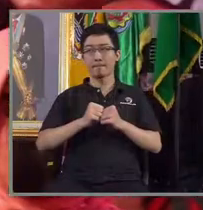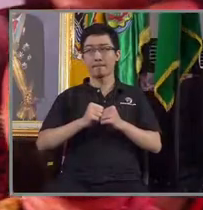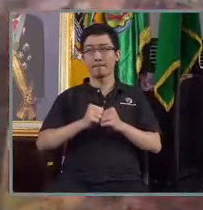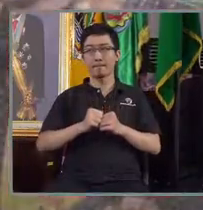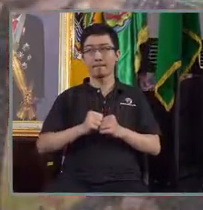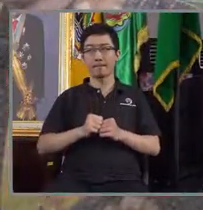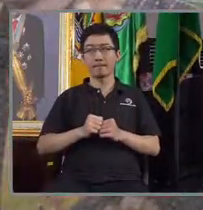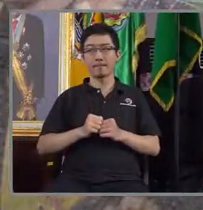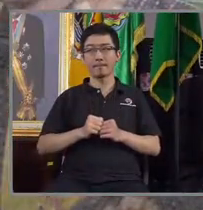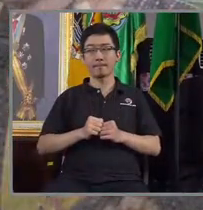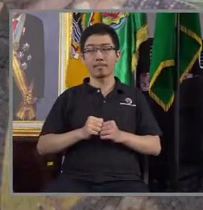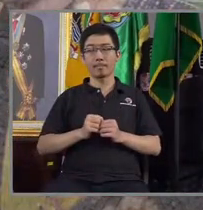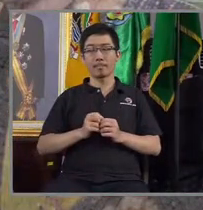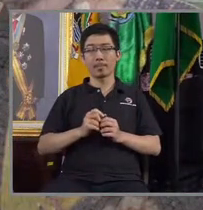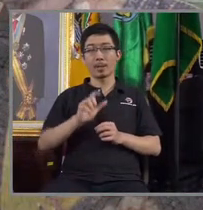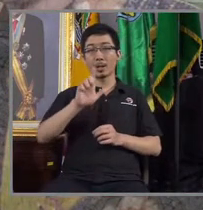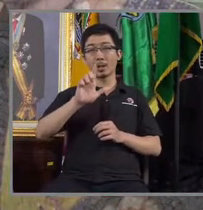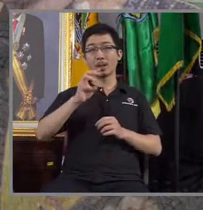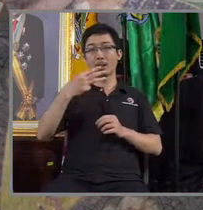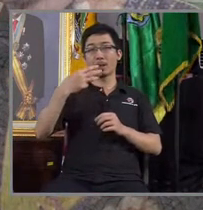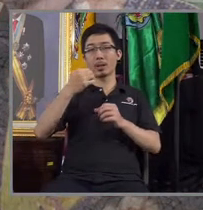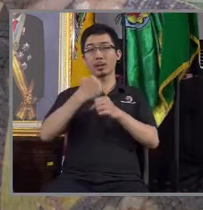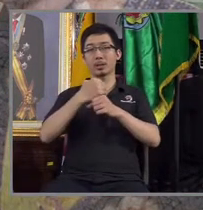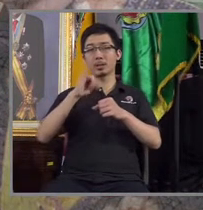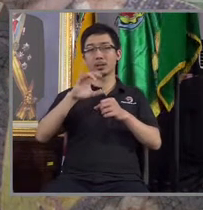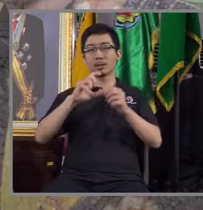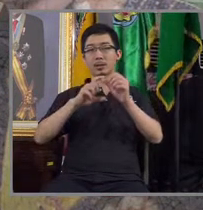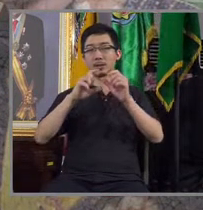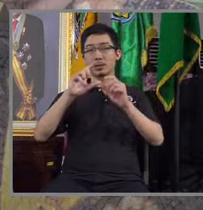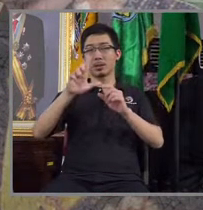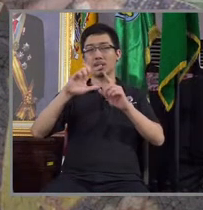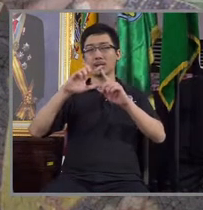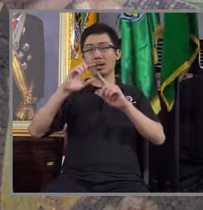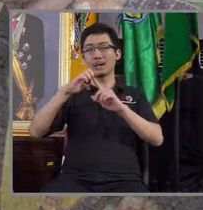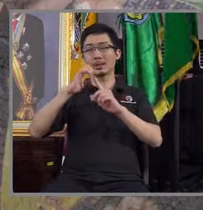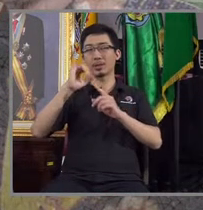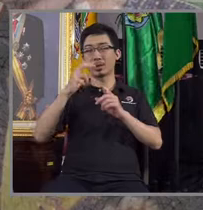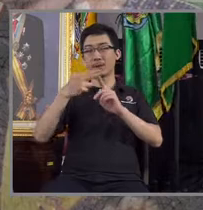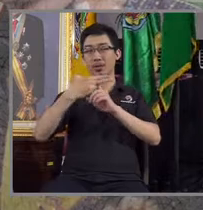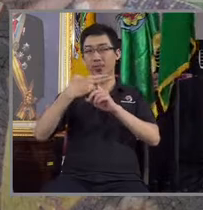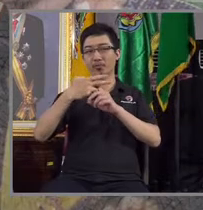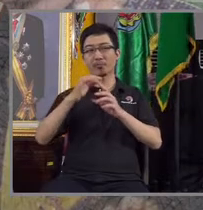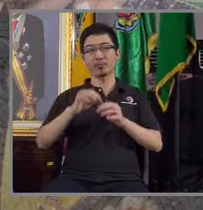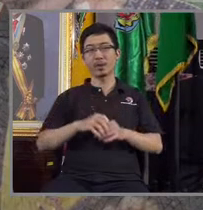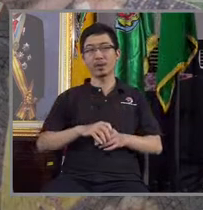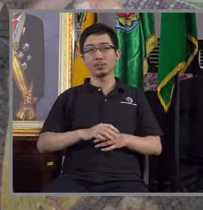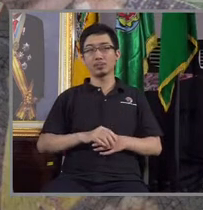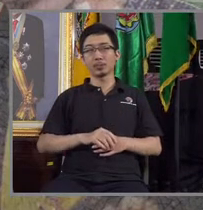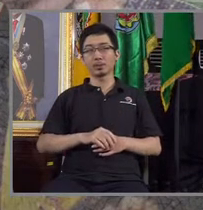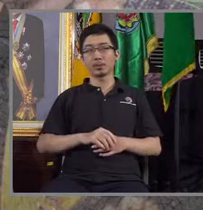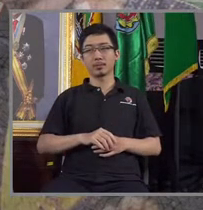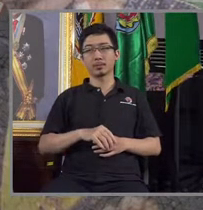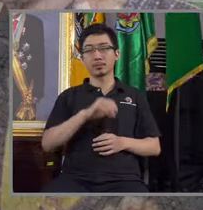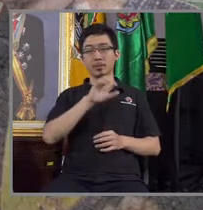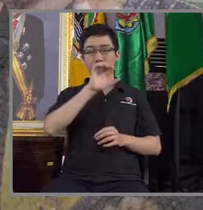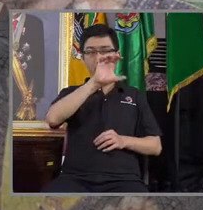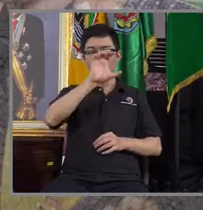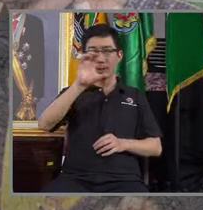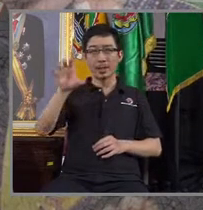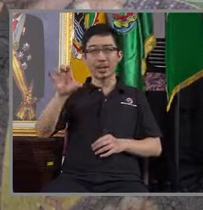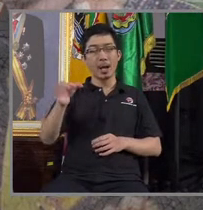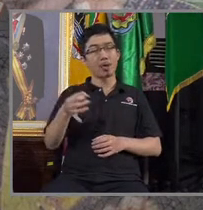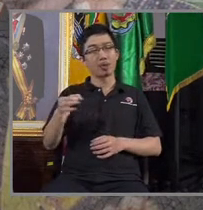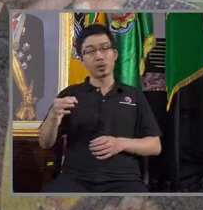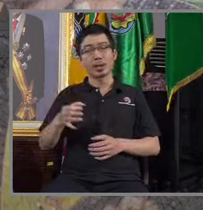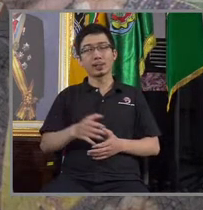legislatif baik tingkat provinsi maupun kabupaten kota dan yang jujur mati tamu undangan yang